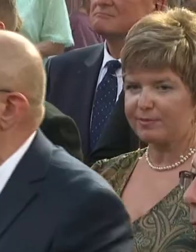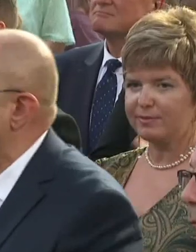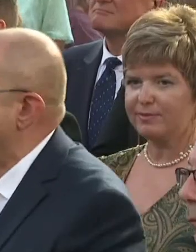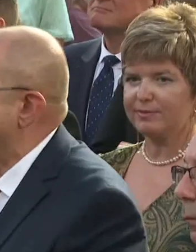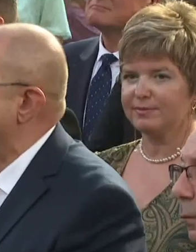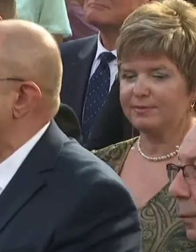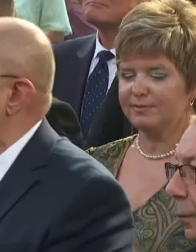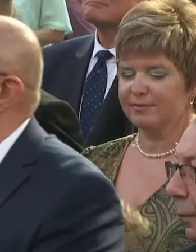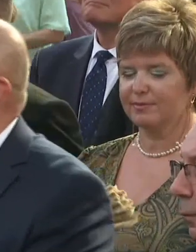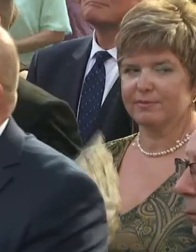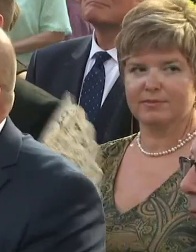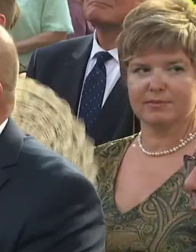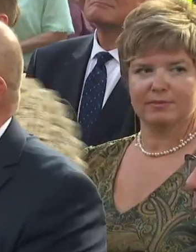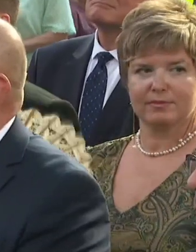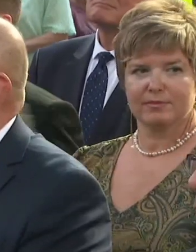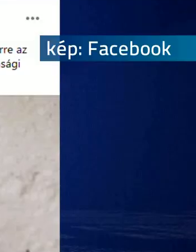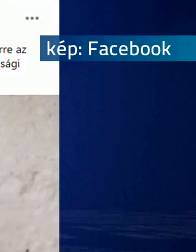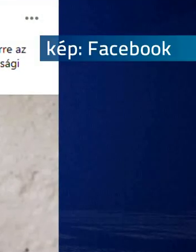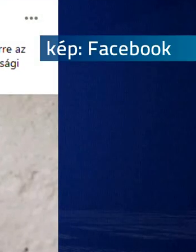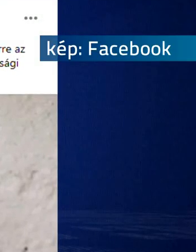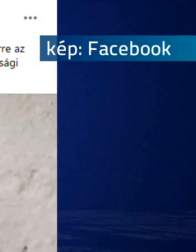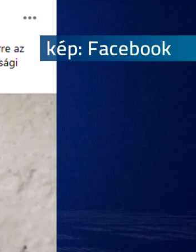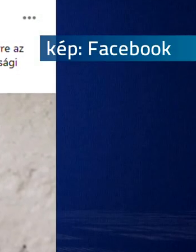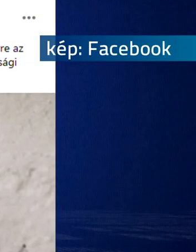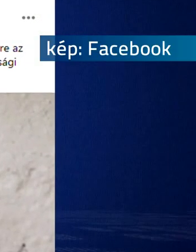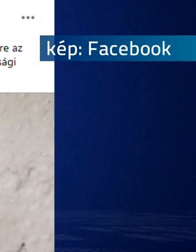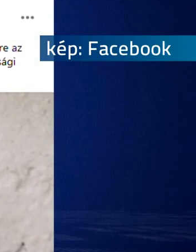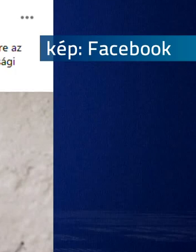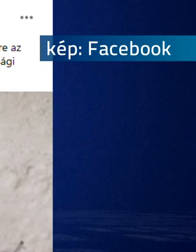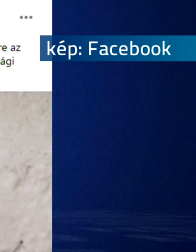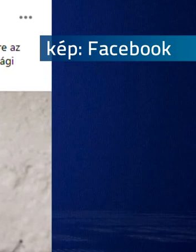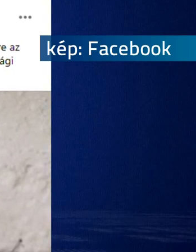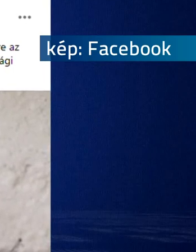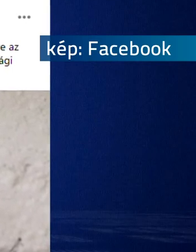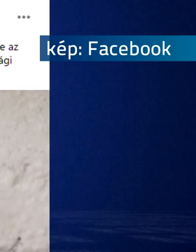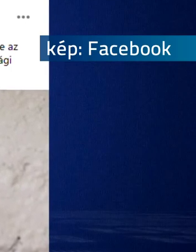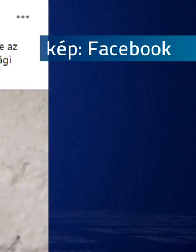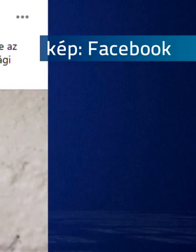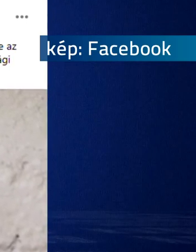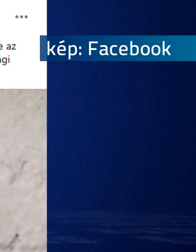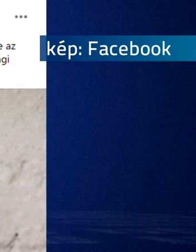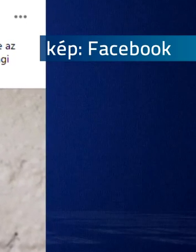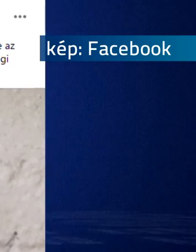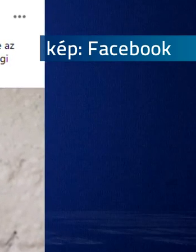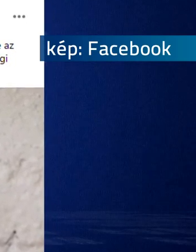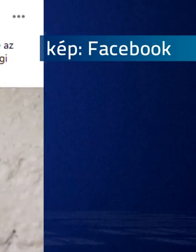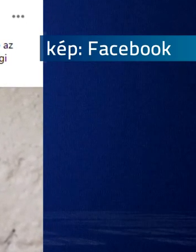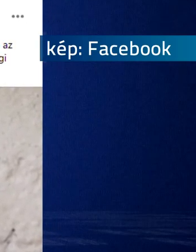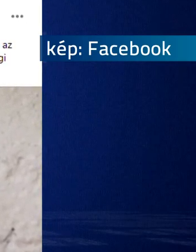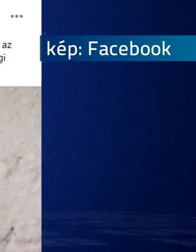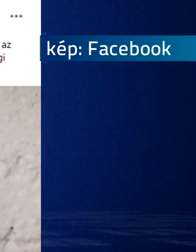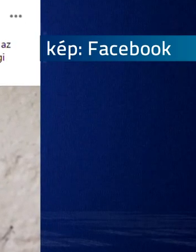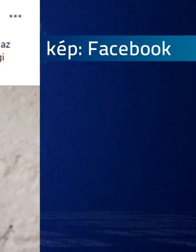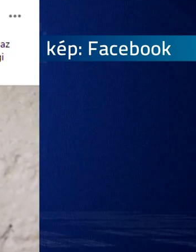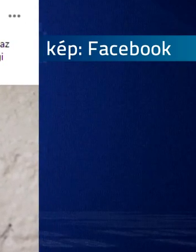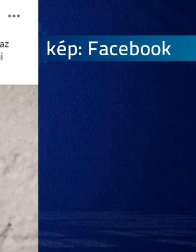miniszteri posztot. Novák Katalin Facebook oldalára azt írta: Magyarországot képviselni, az egész magyar